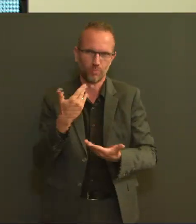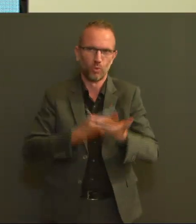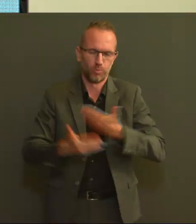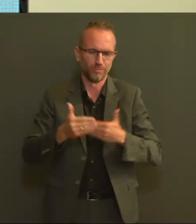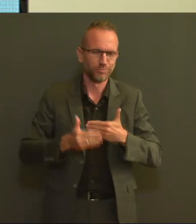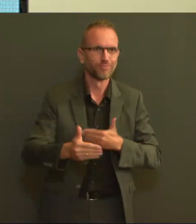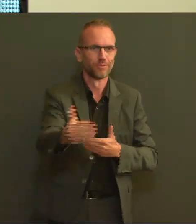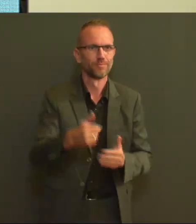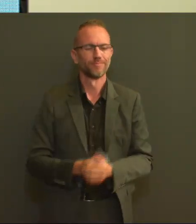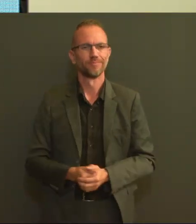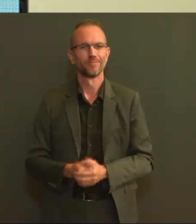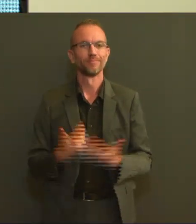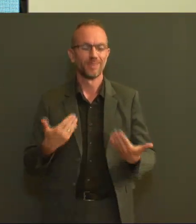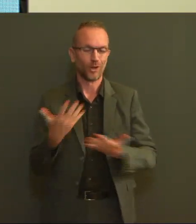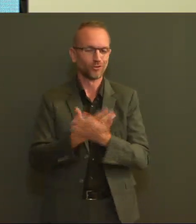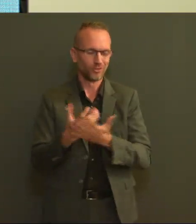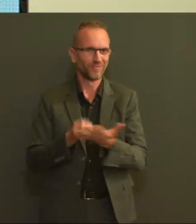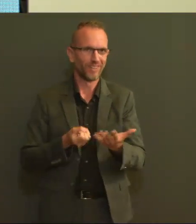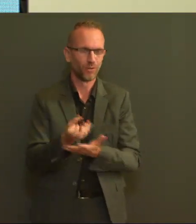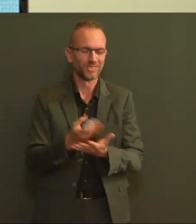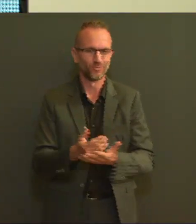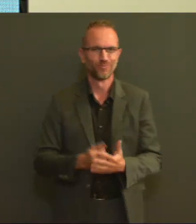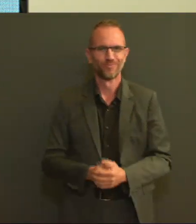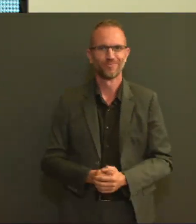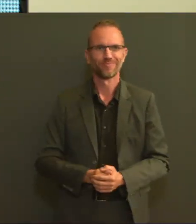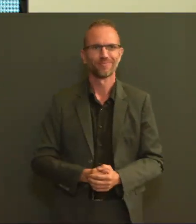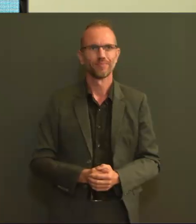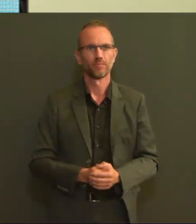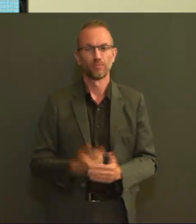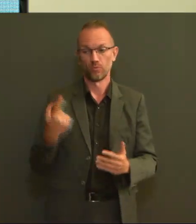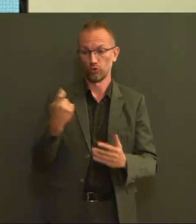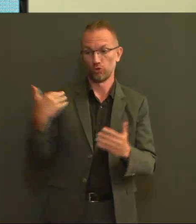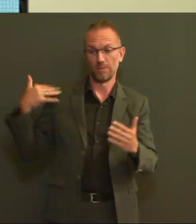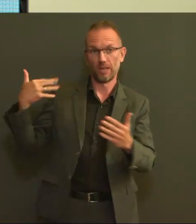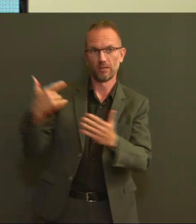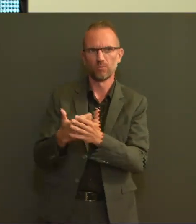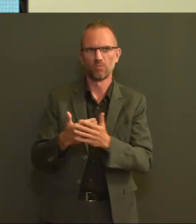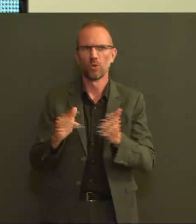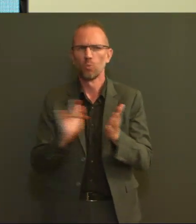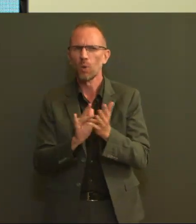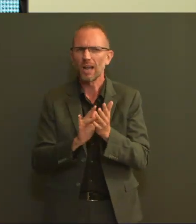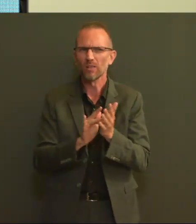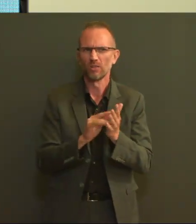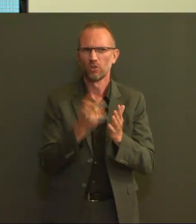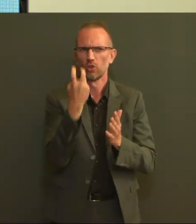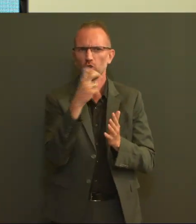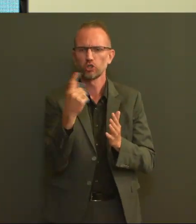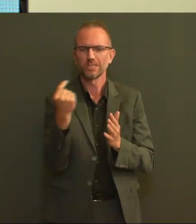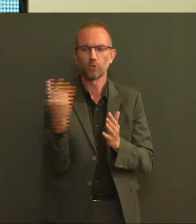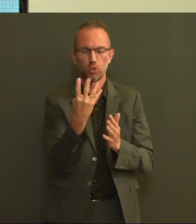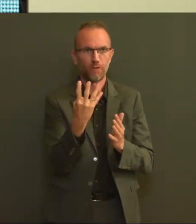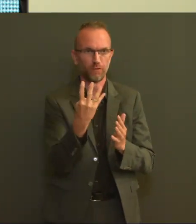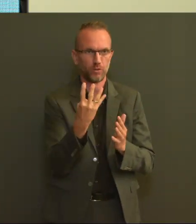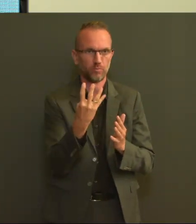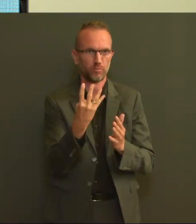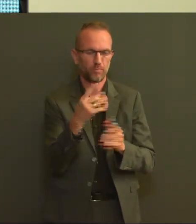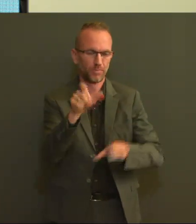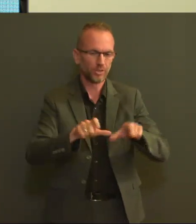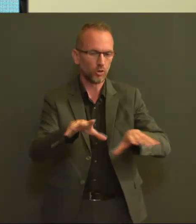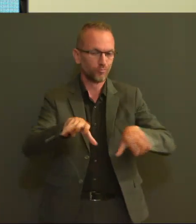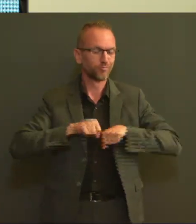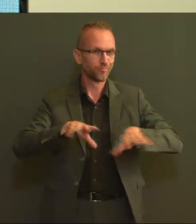la dernière semaine, on a une moyenne de 279 personnes par jour qui ont contracté une